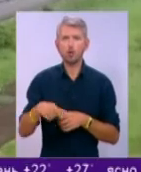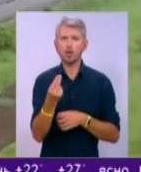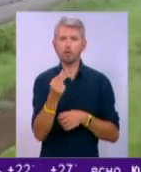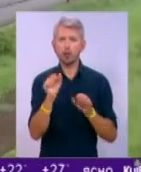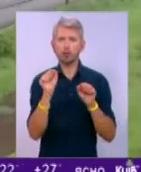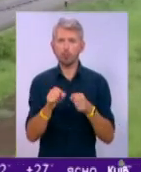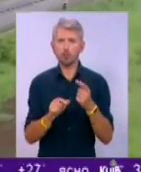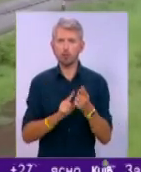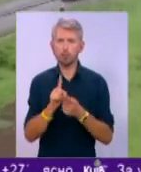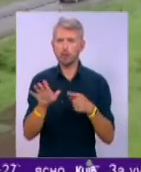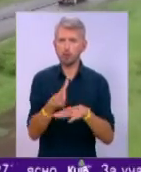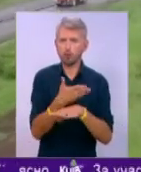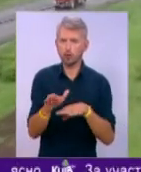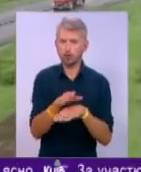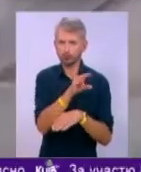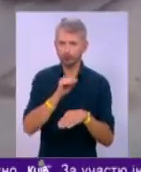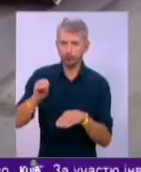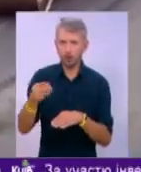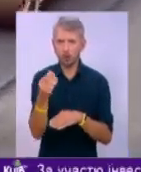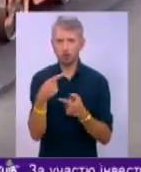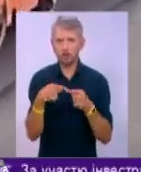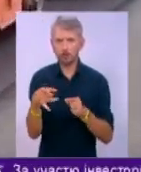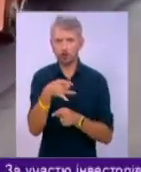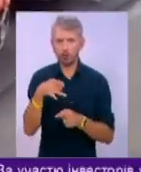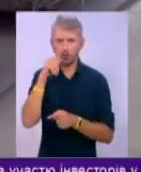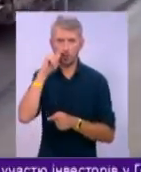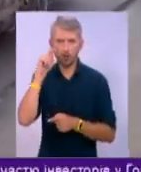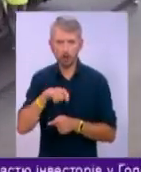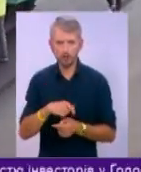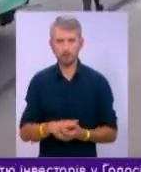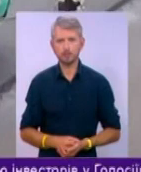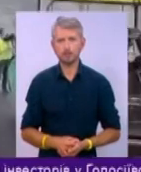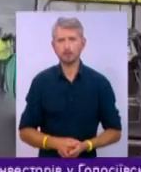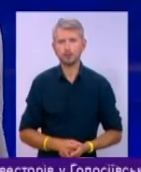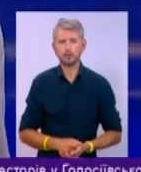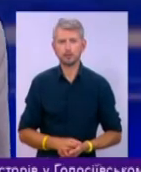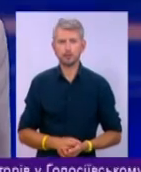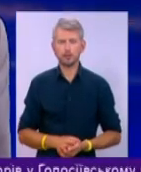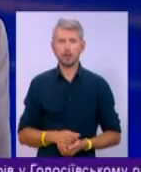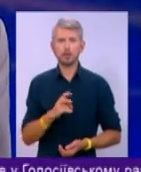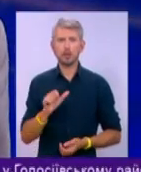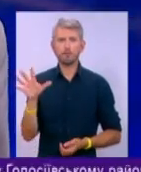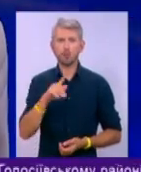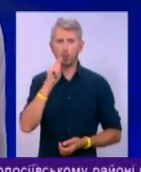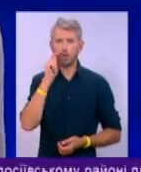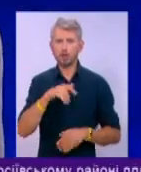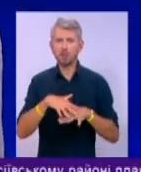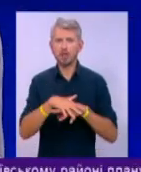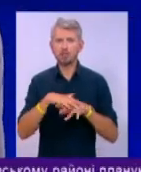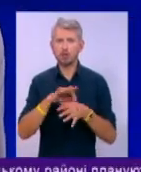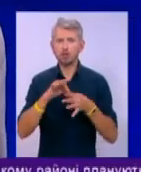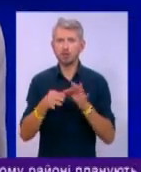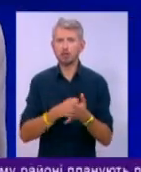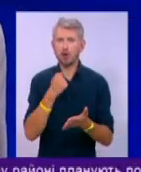може перерозподілити кошти на інші регіони України. На Всеукраїнській математичній